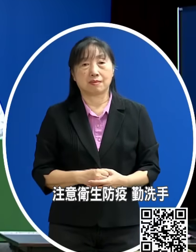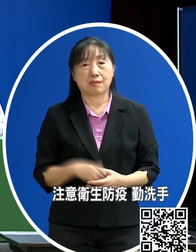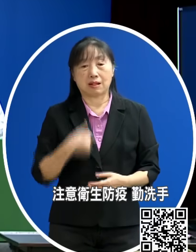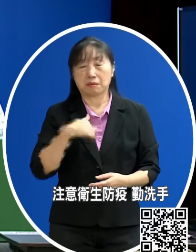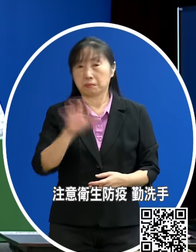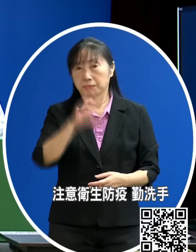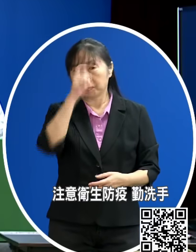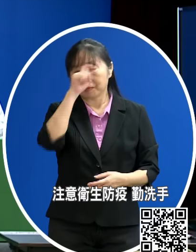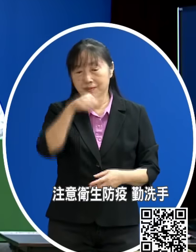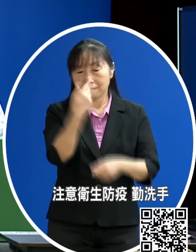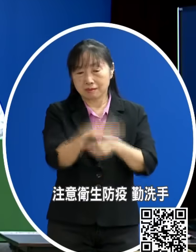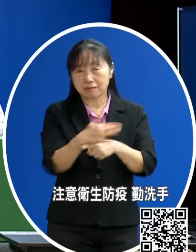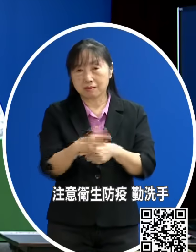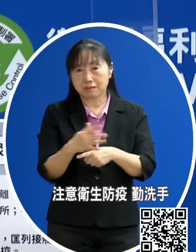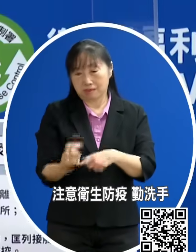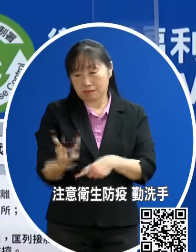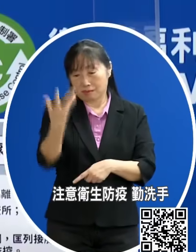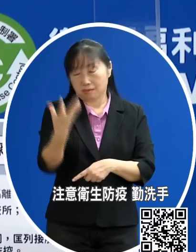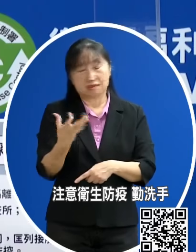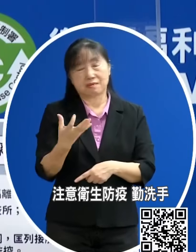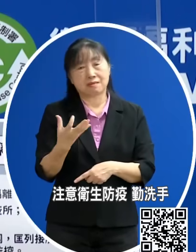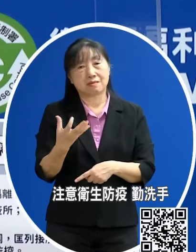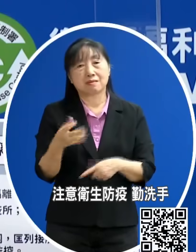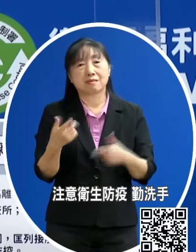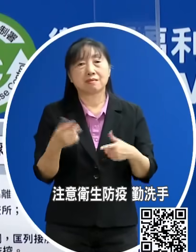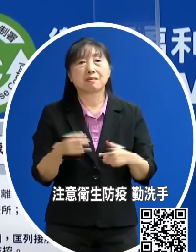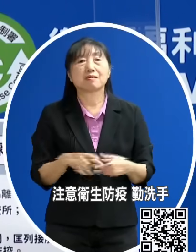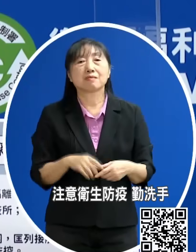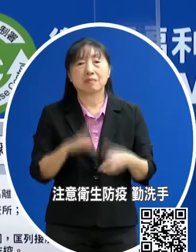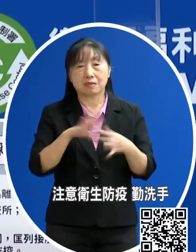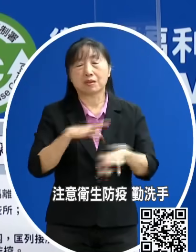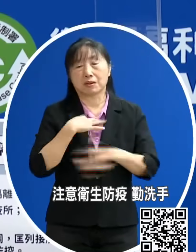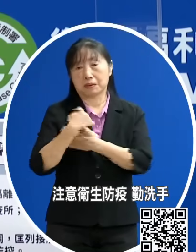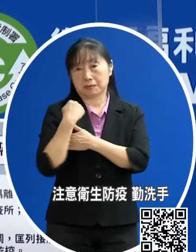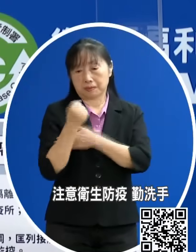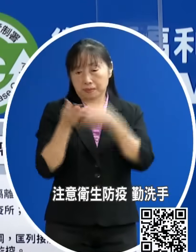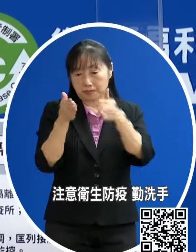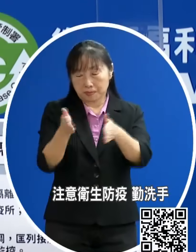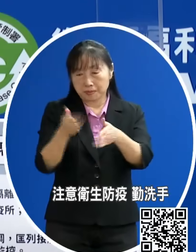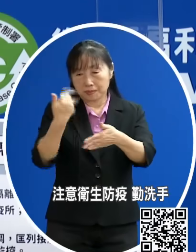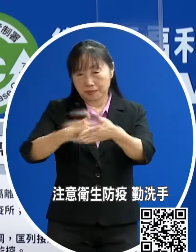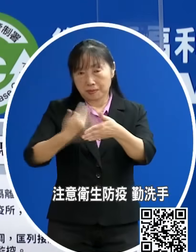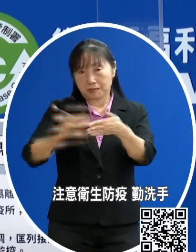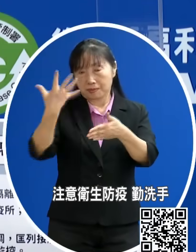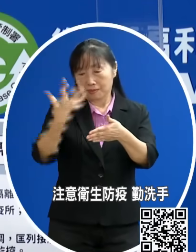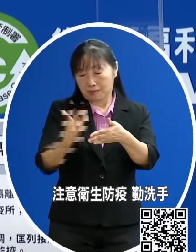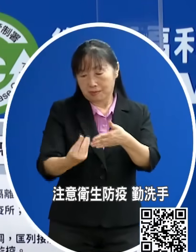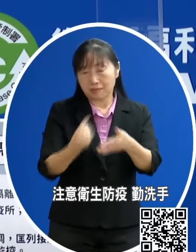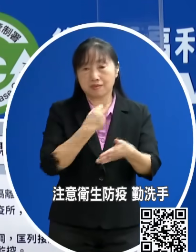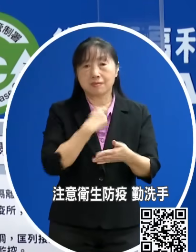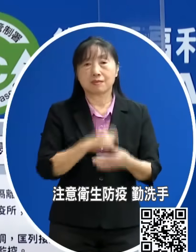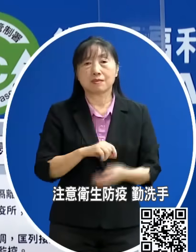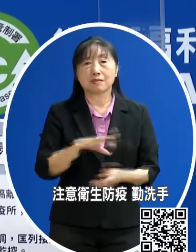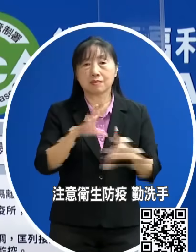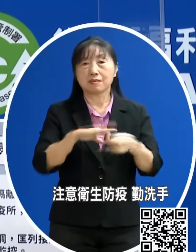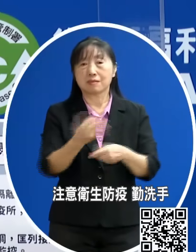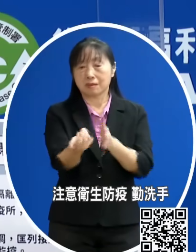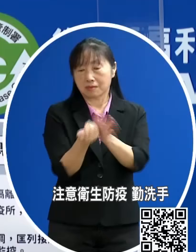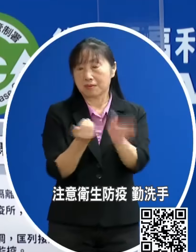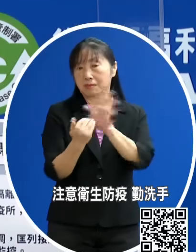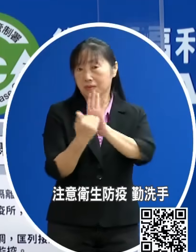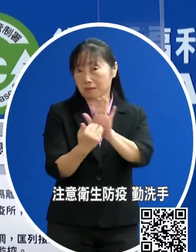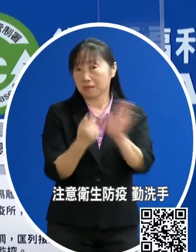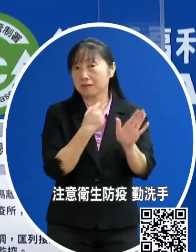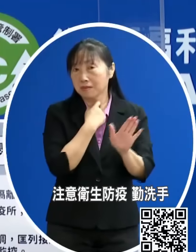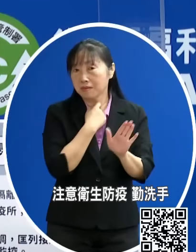样的一个致死率哈高，我们当然要努力的哈把它能够降下来哈。那大概从预防面来讲，